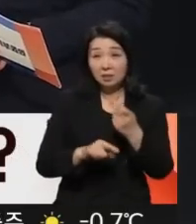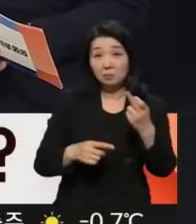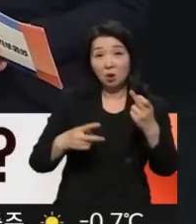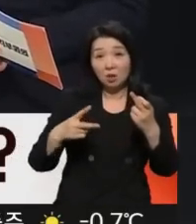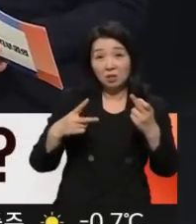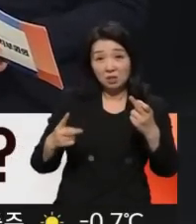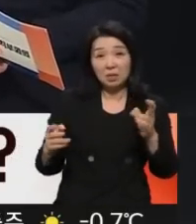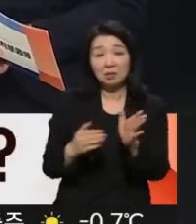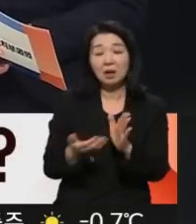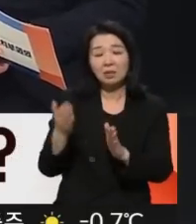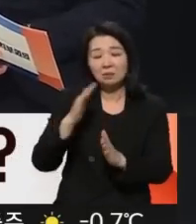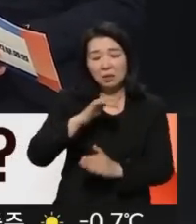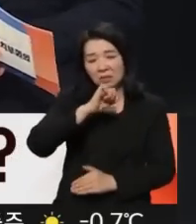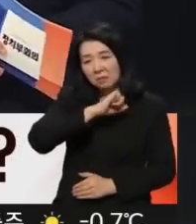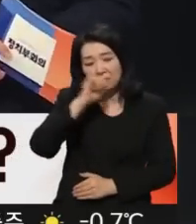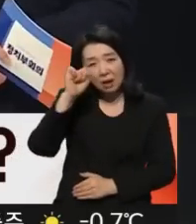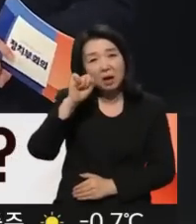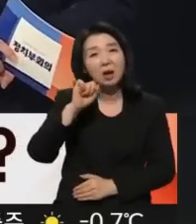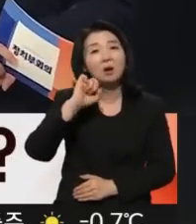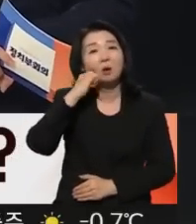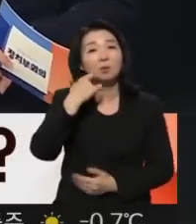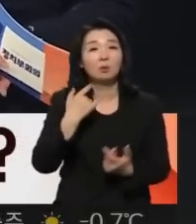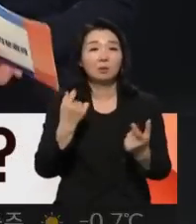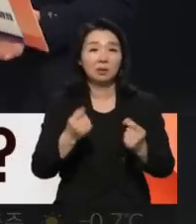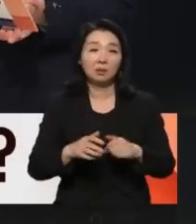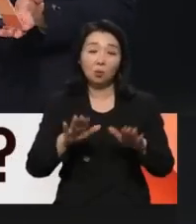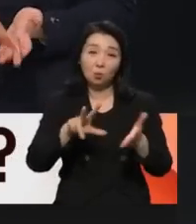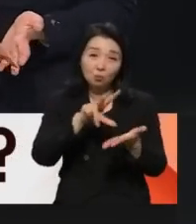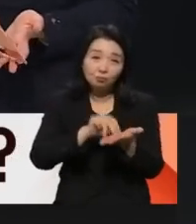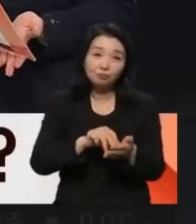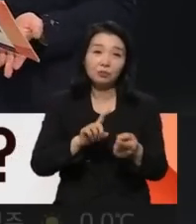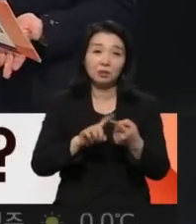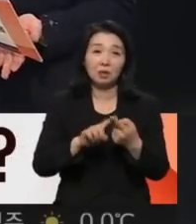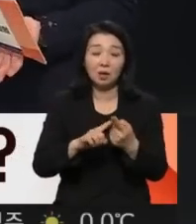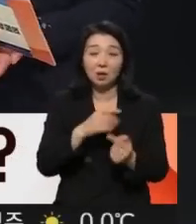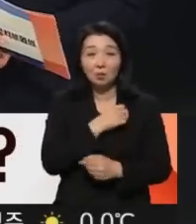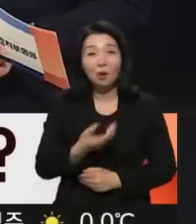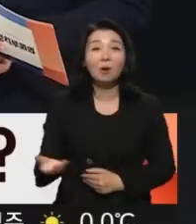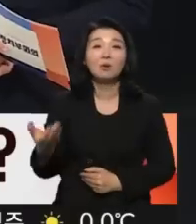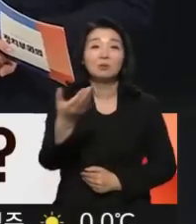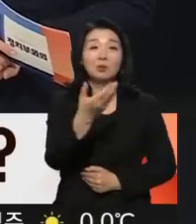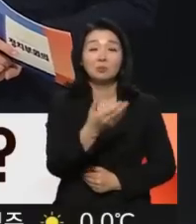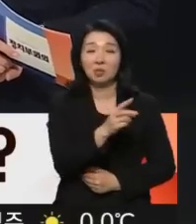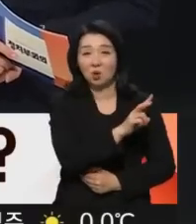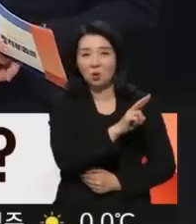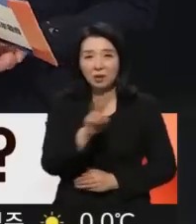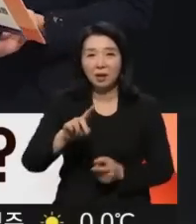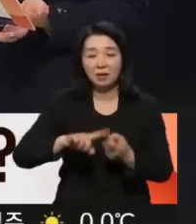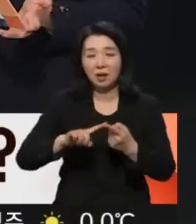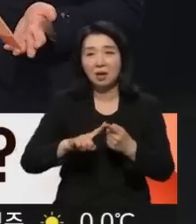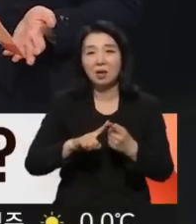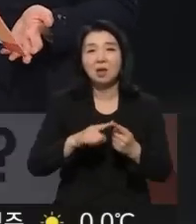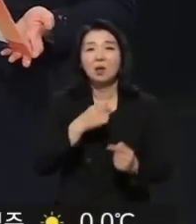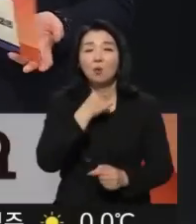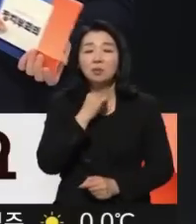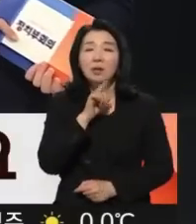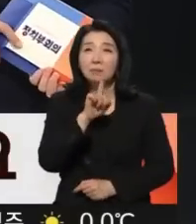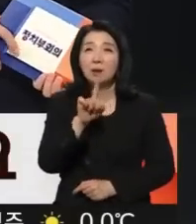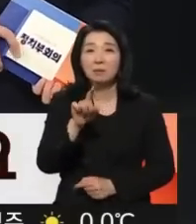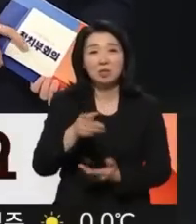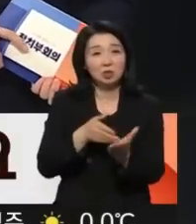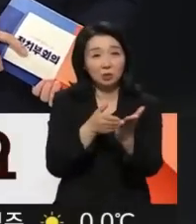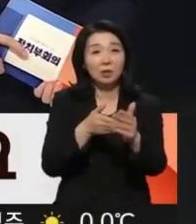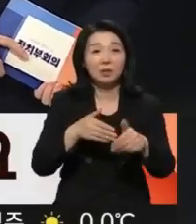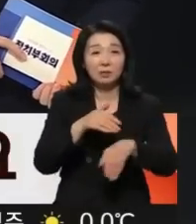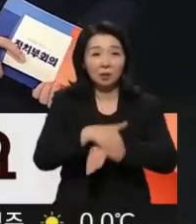처리가 이루어지기는 어려울 것으로 보이는데요. 오늘은 이 문제에 대해 정의원분들께서 여야에 하고 싶은 한마디를 전할